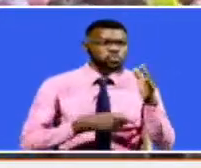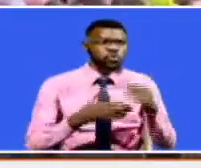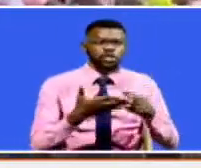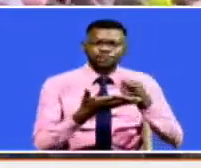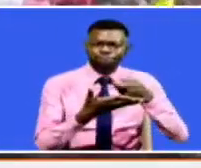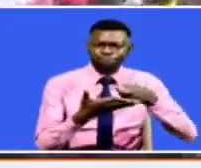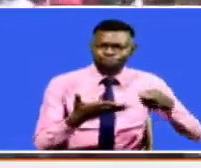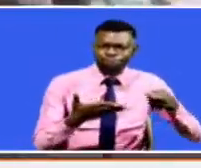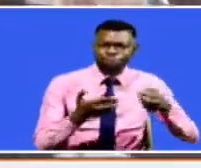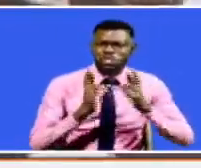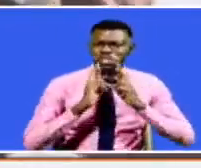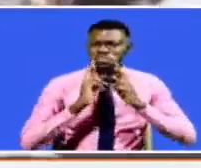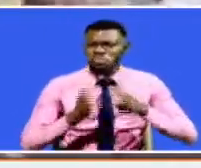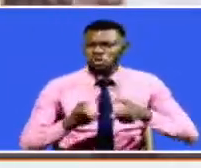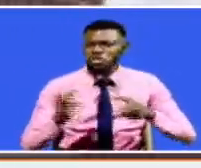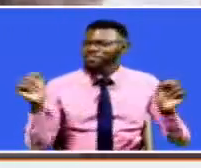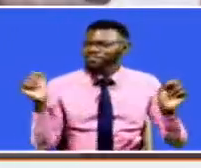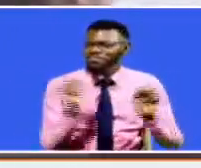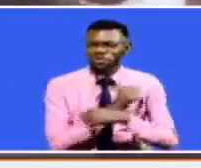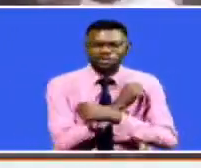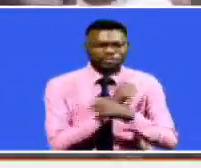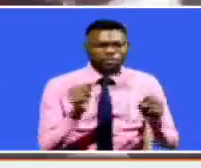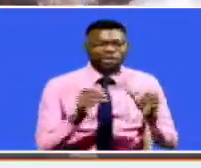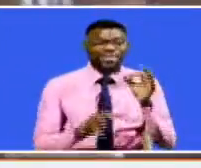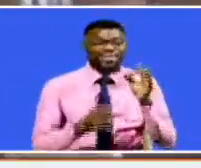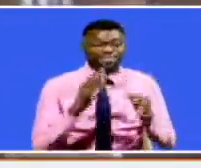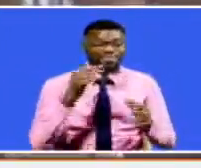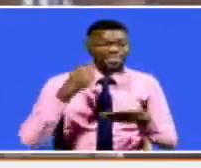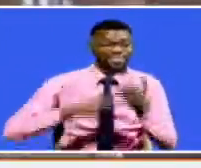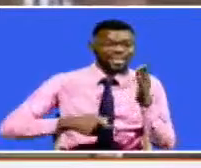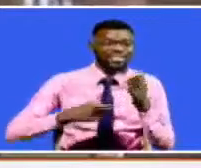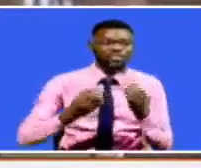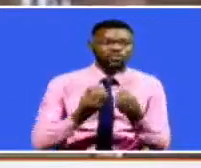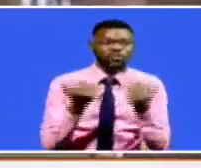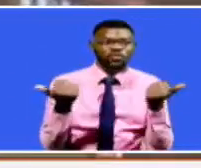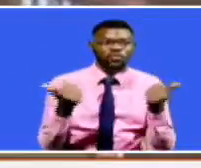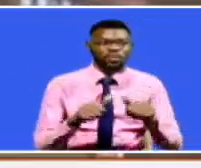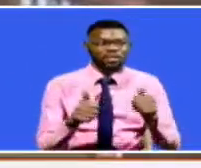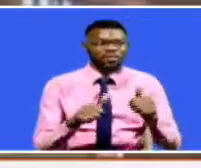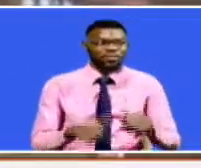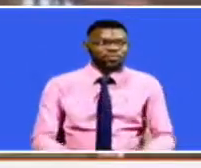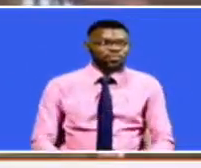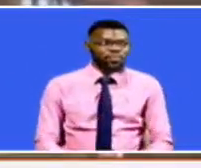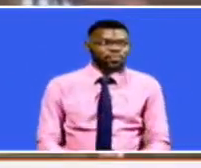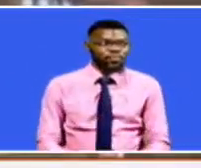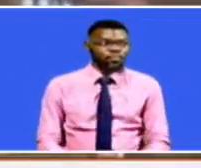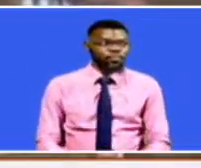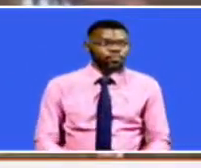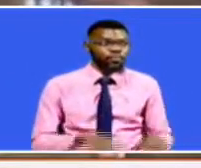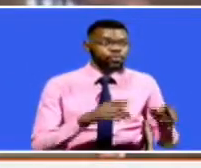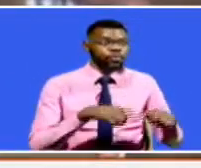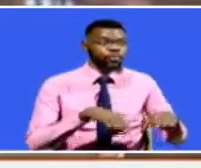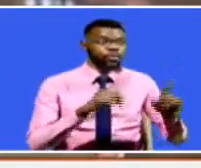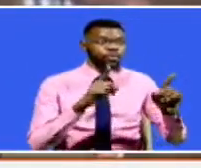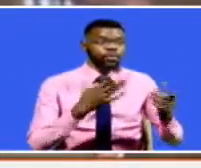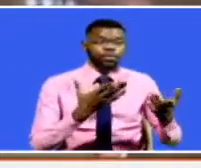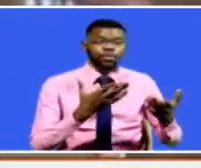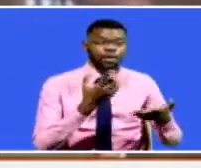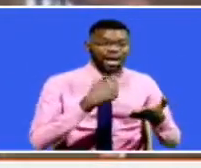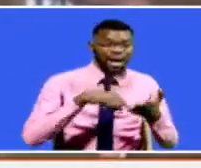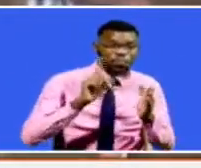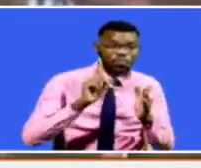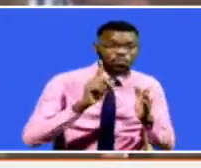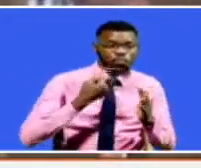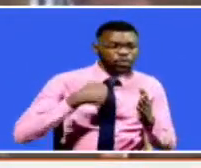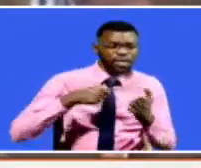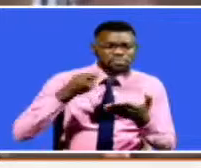kala ya mwisho itakayotokana na mazungumzo yanayoendelea. Kama nyinyi mtatupa idhini kuweka sahihi ama kukataa